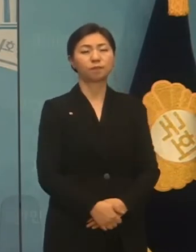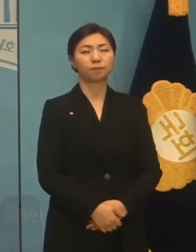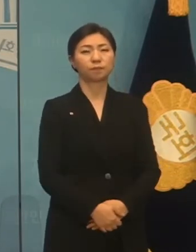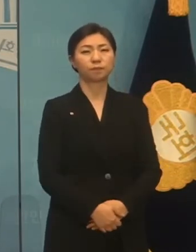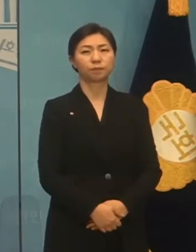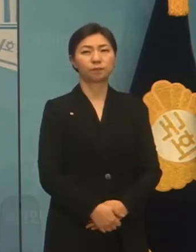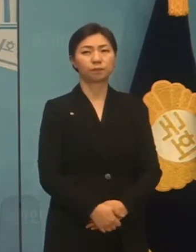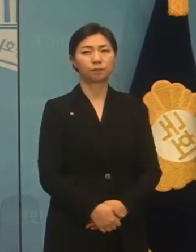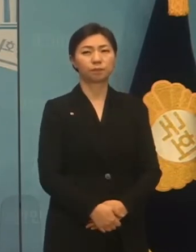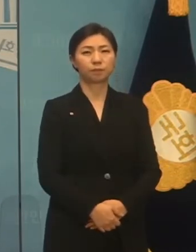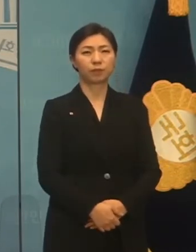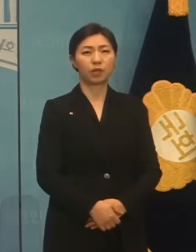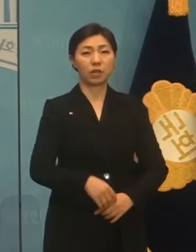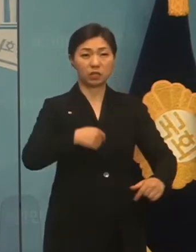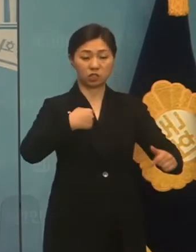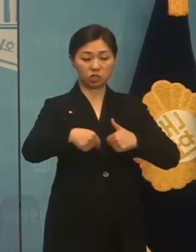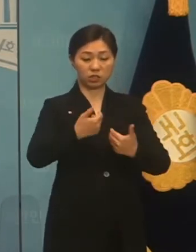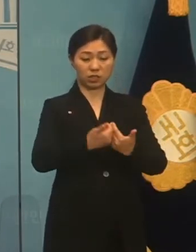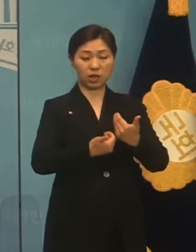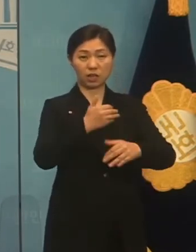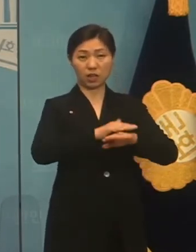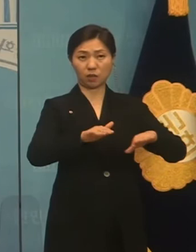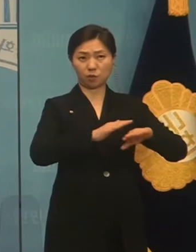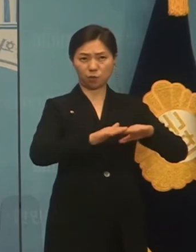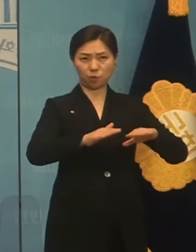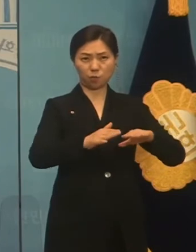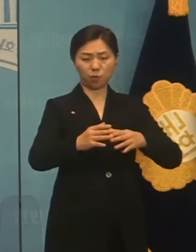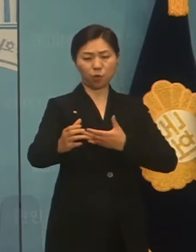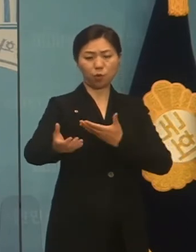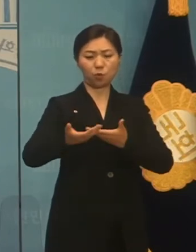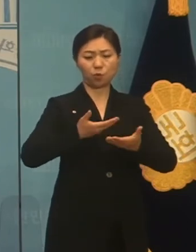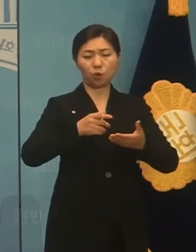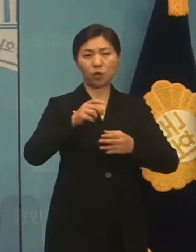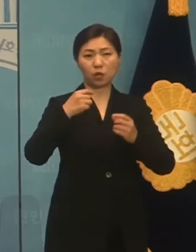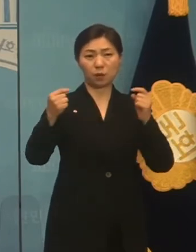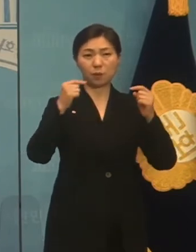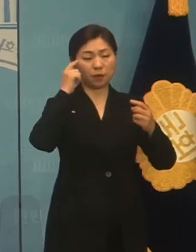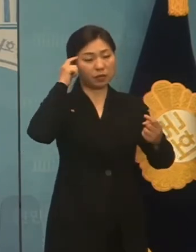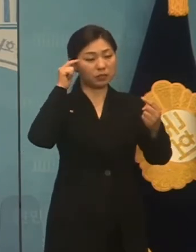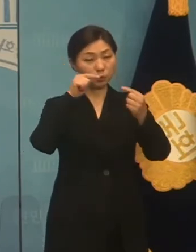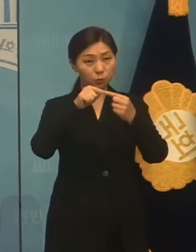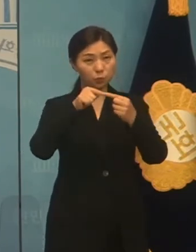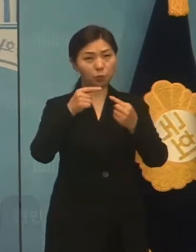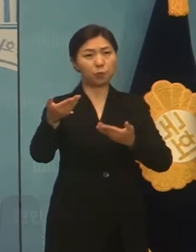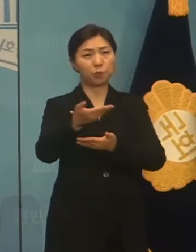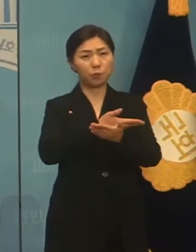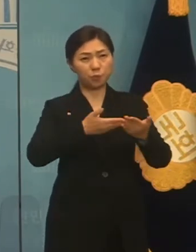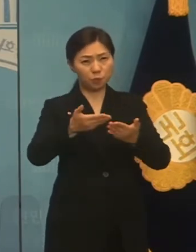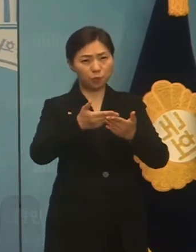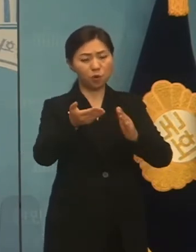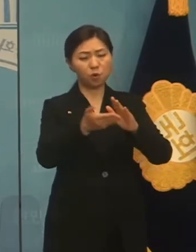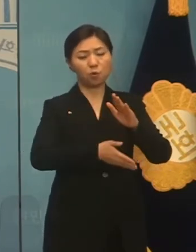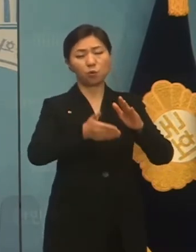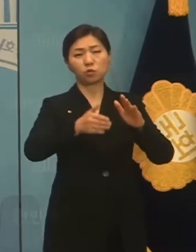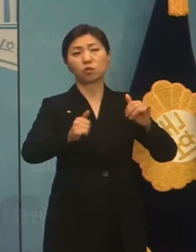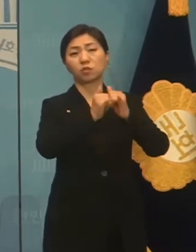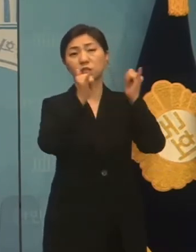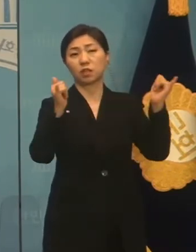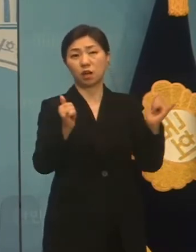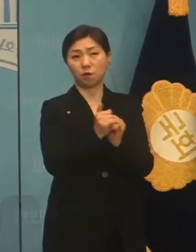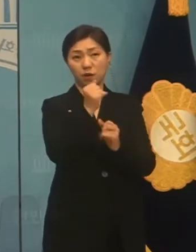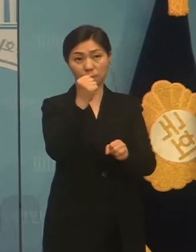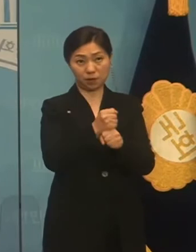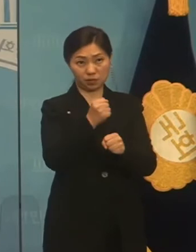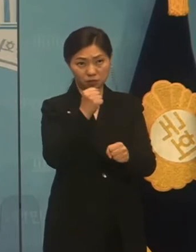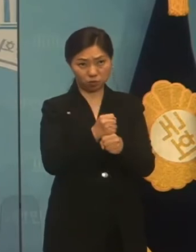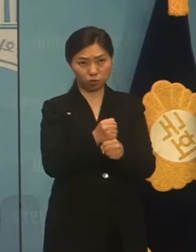정치는 갈등을 해소하고 소통과 화해의 연습을 통해 공정한 사회의 가능성을 보여주면서 국민들에게